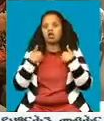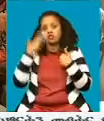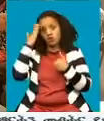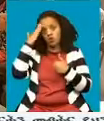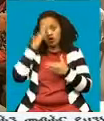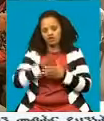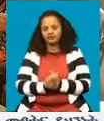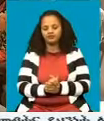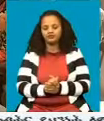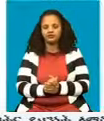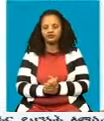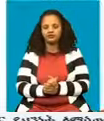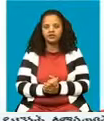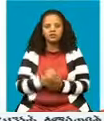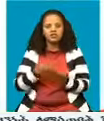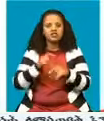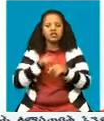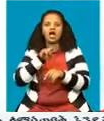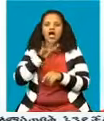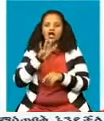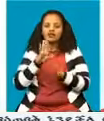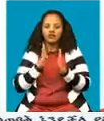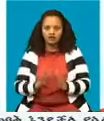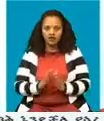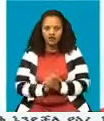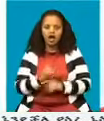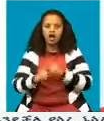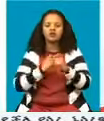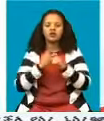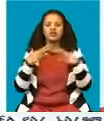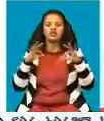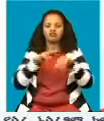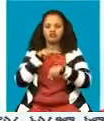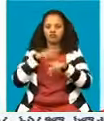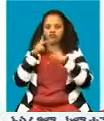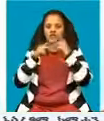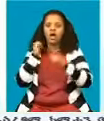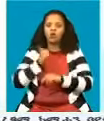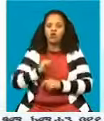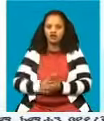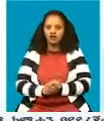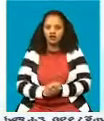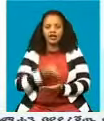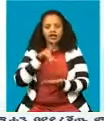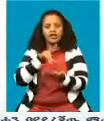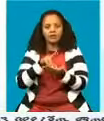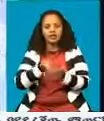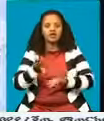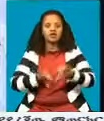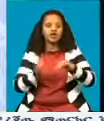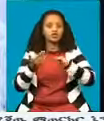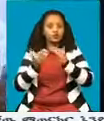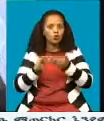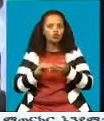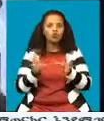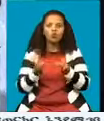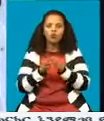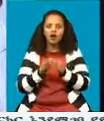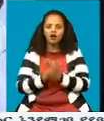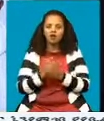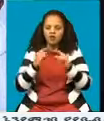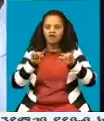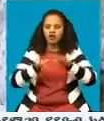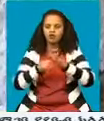በዚህ ሰዓት ደግሞ 24ኛው የአመታዊ የጤና ሴክተር ጉባኤ በሐዋሳ ከተማ የምናደርግ ሲሆን ጉባኤው